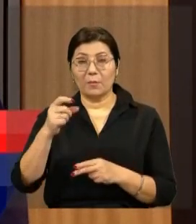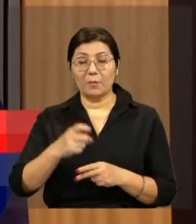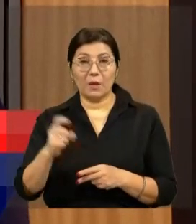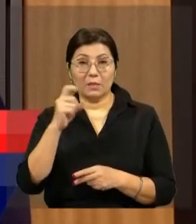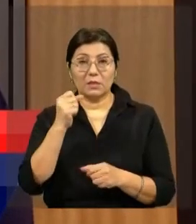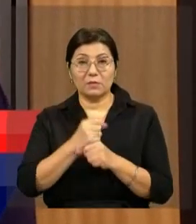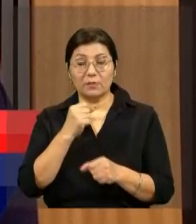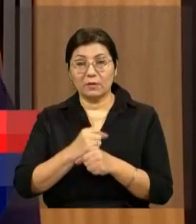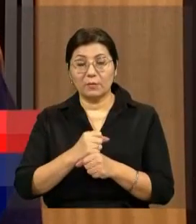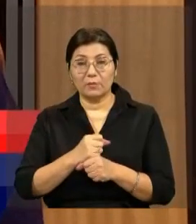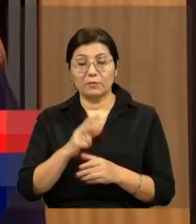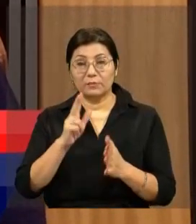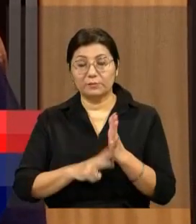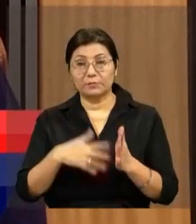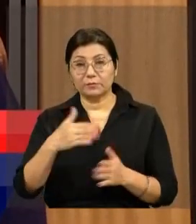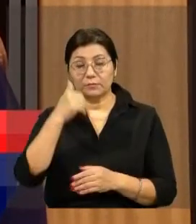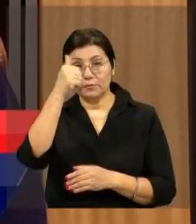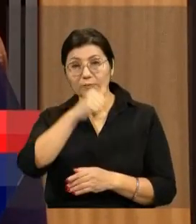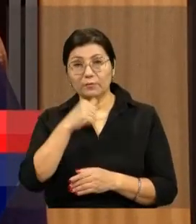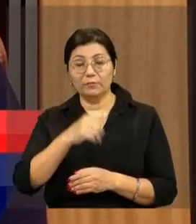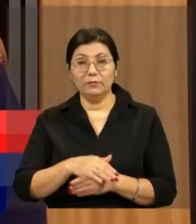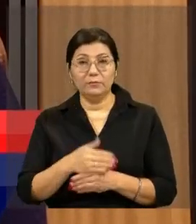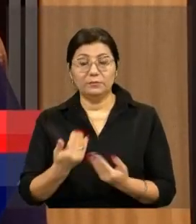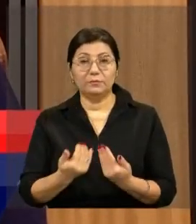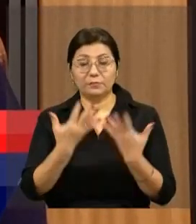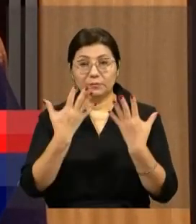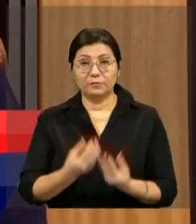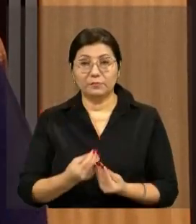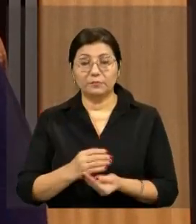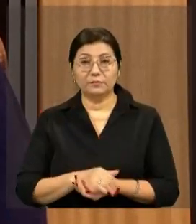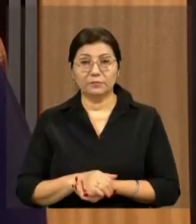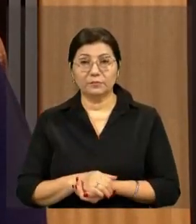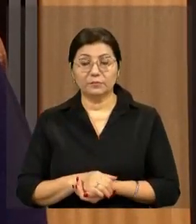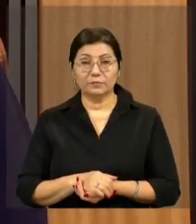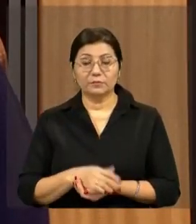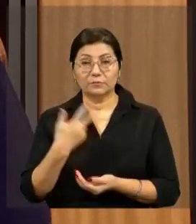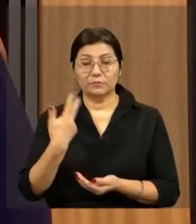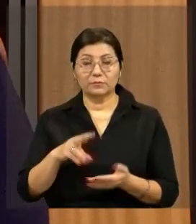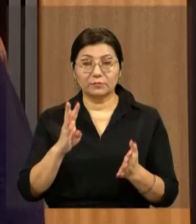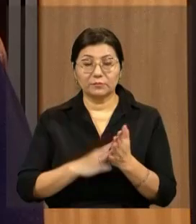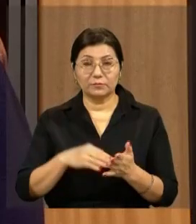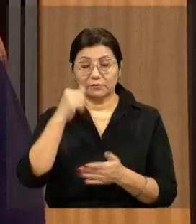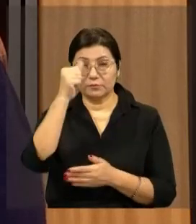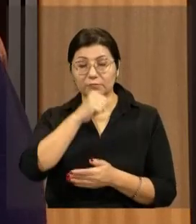Сами знаете, 85-го года, по сегодняшний день уже 39-й